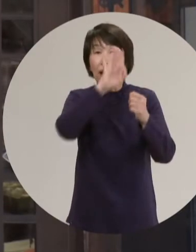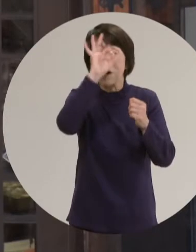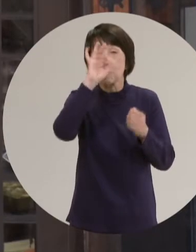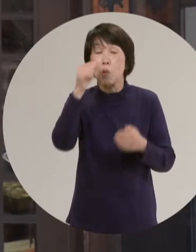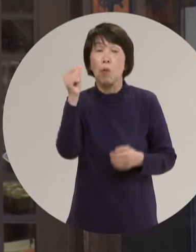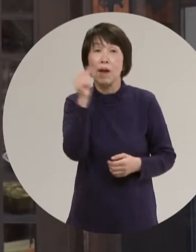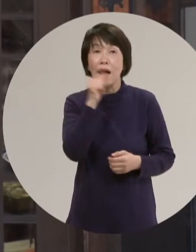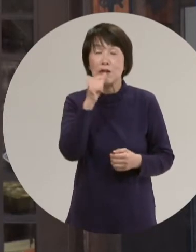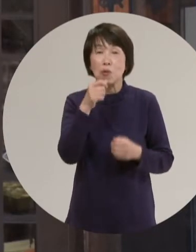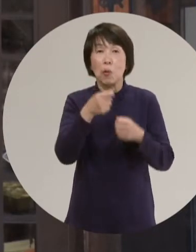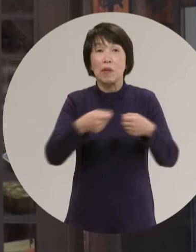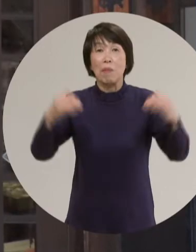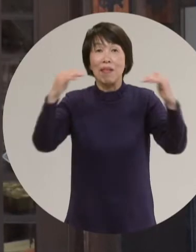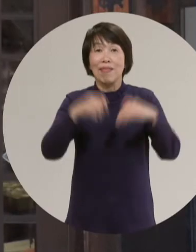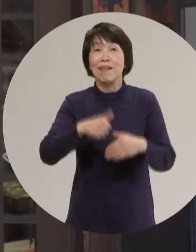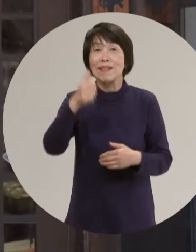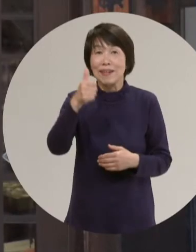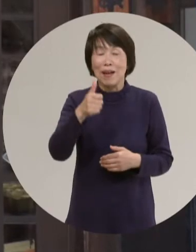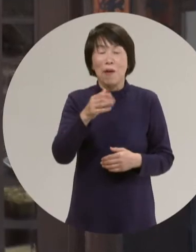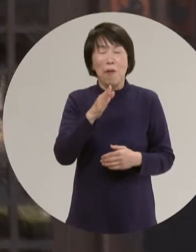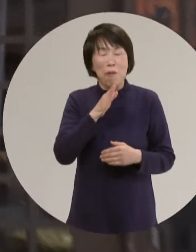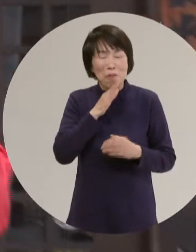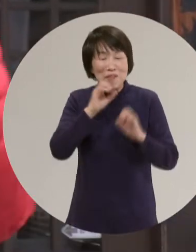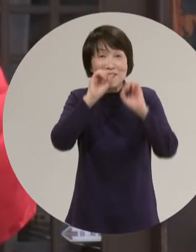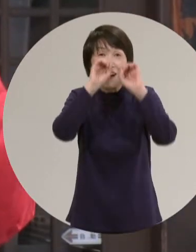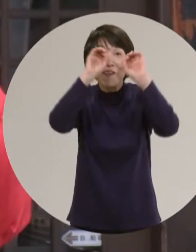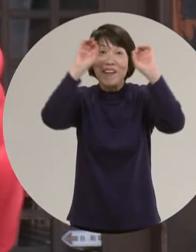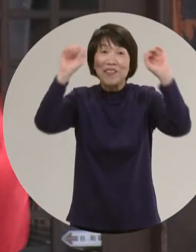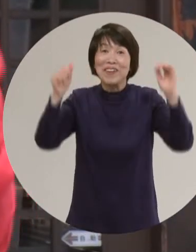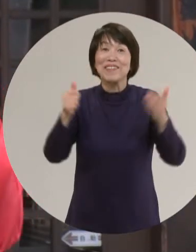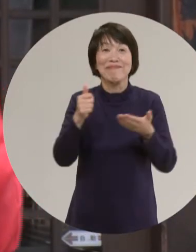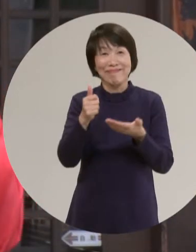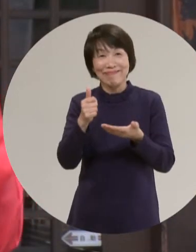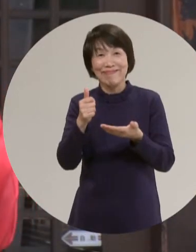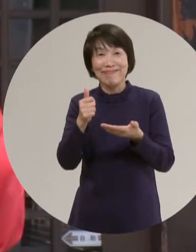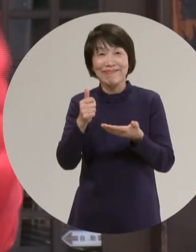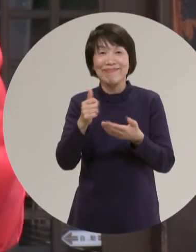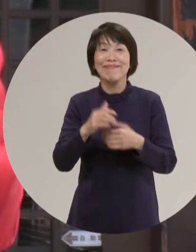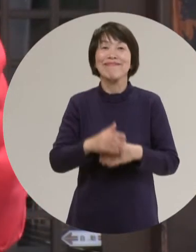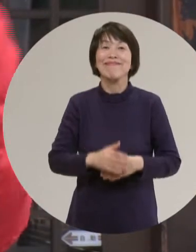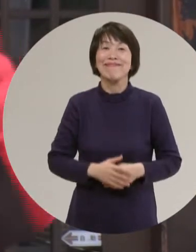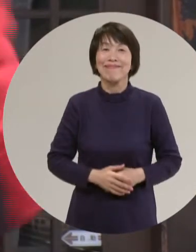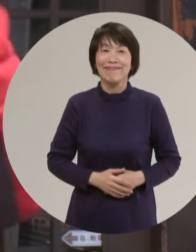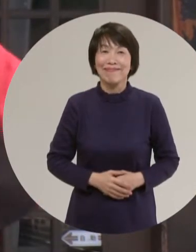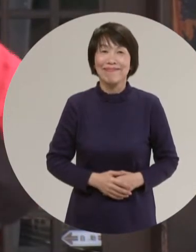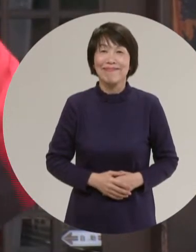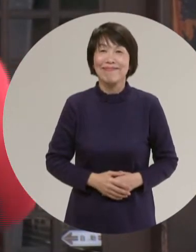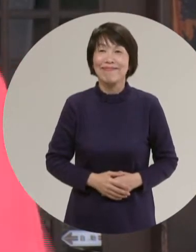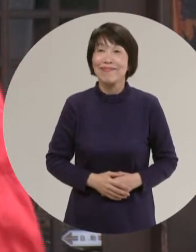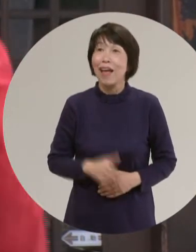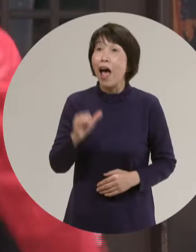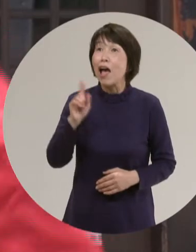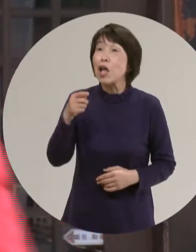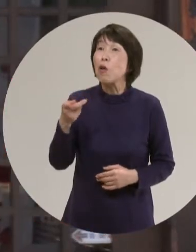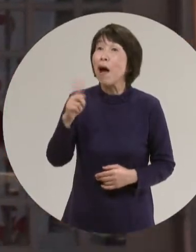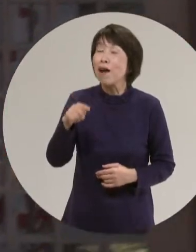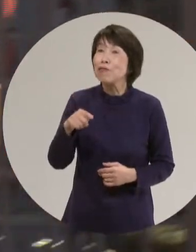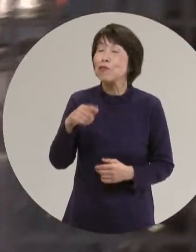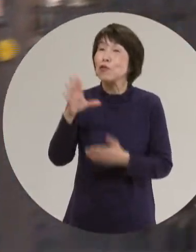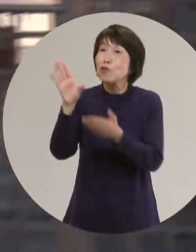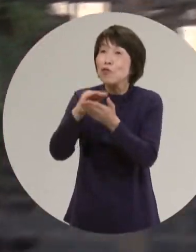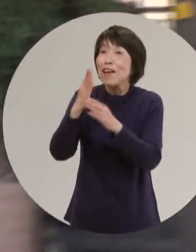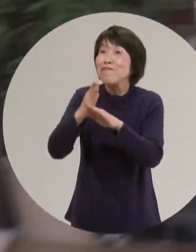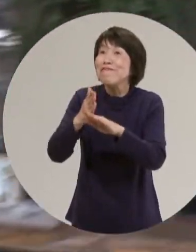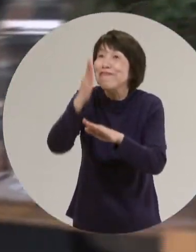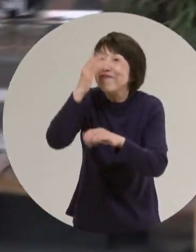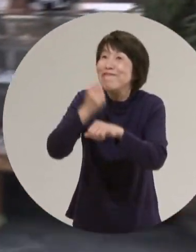穂観光ガイドの鍋谷さん、確かに輝いてました。 矢野パン、ありがと